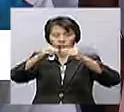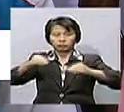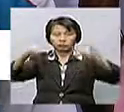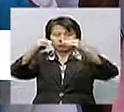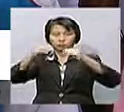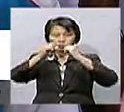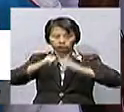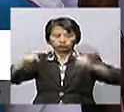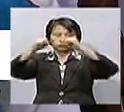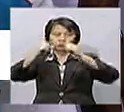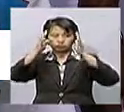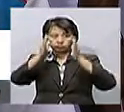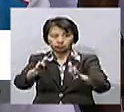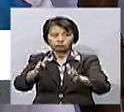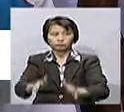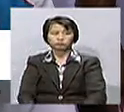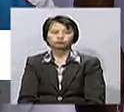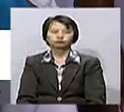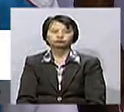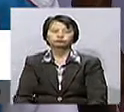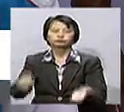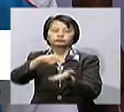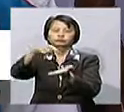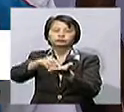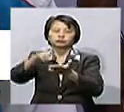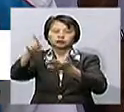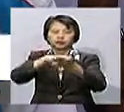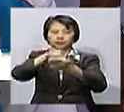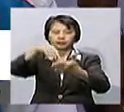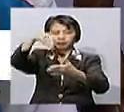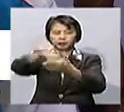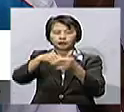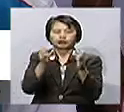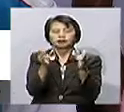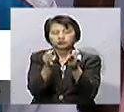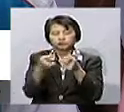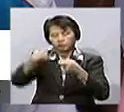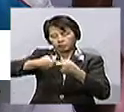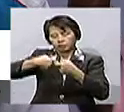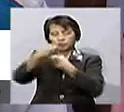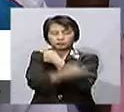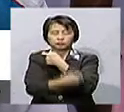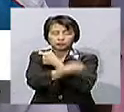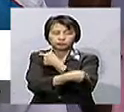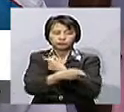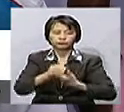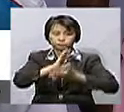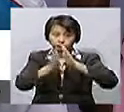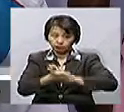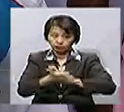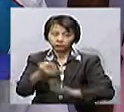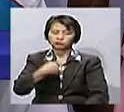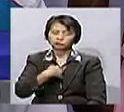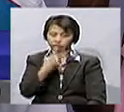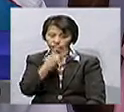surau. Ini adalah pilihan raya kecil. Pilihan raya kecil berkaitan dengan negeri. Jadi saya